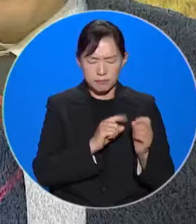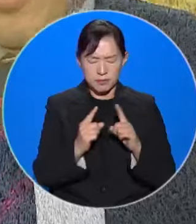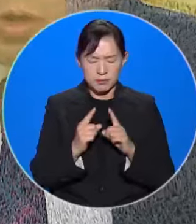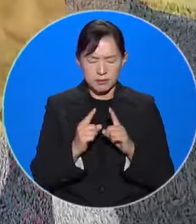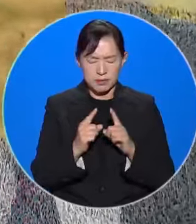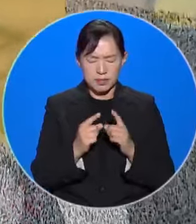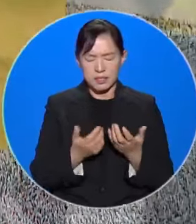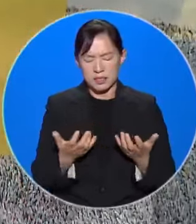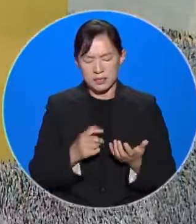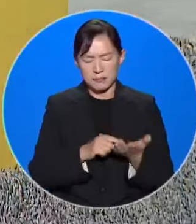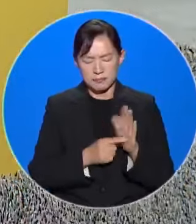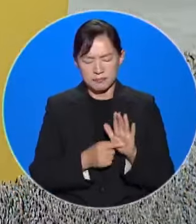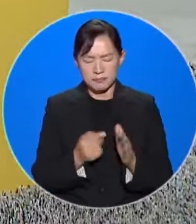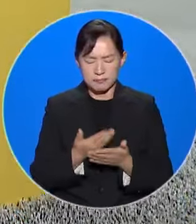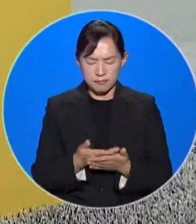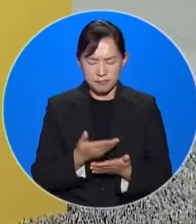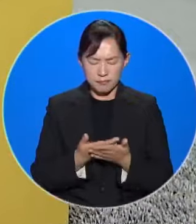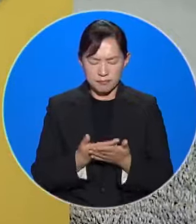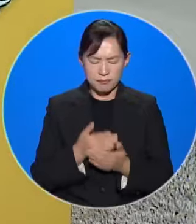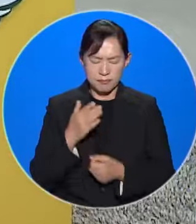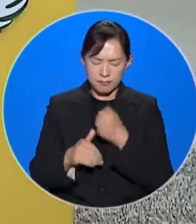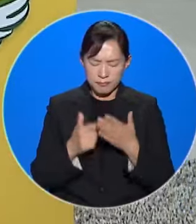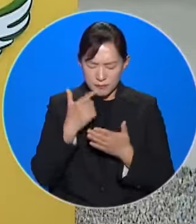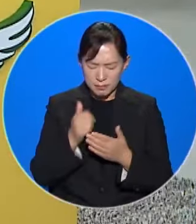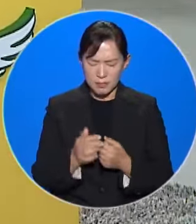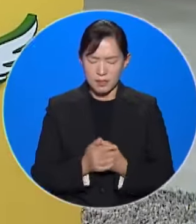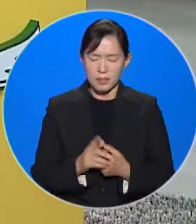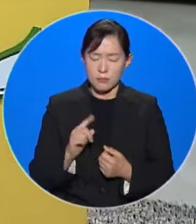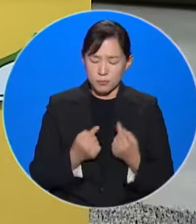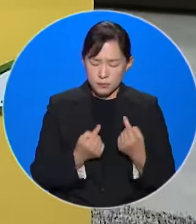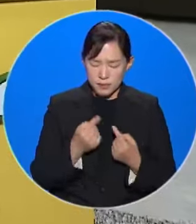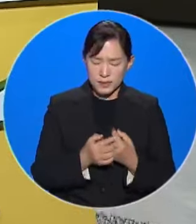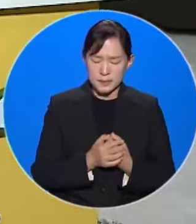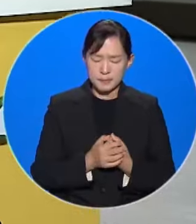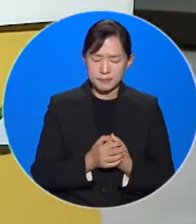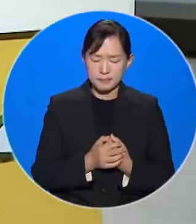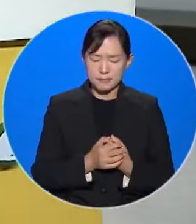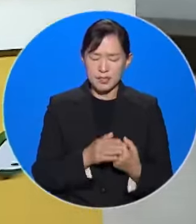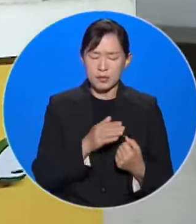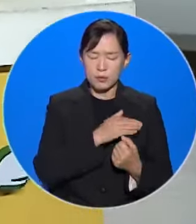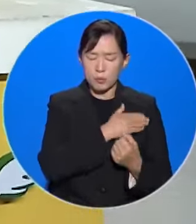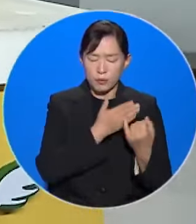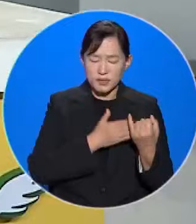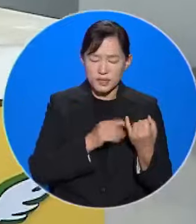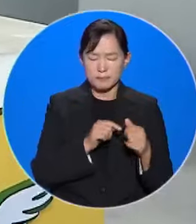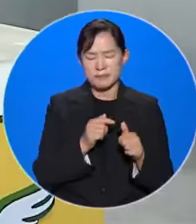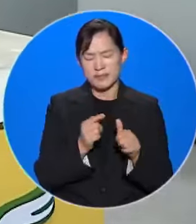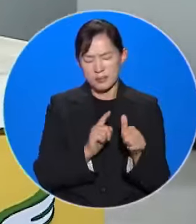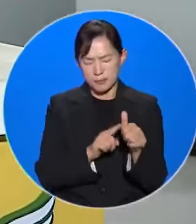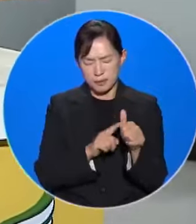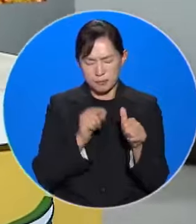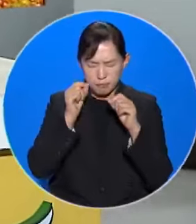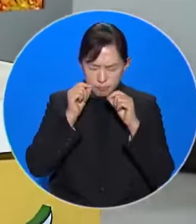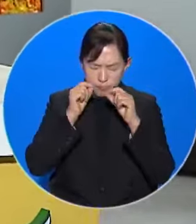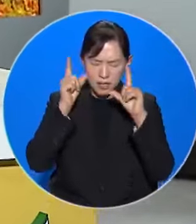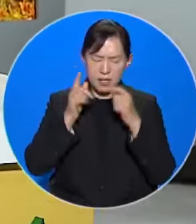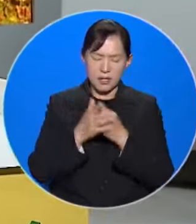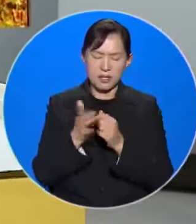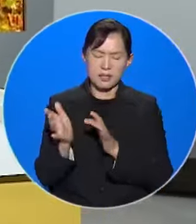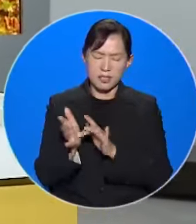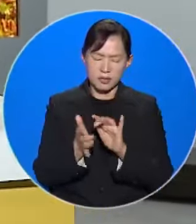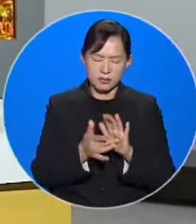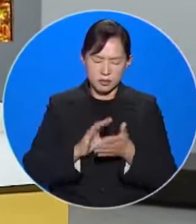나타나게 하여 주시옵소서. 아버지 하나님, 무엇보다도 정말 우리 권사님 남편분 깨어나서 정말 예수